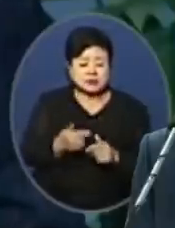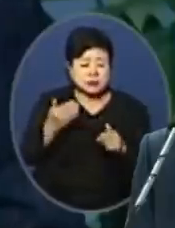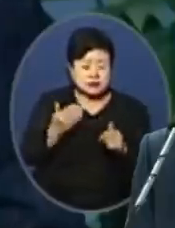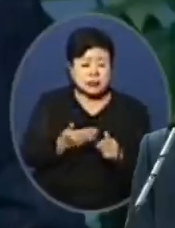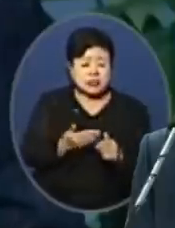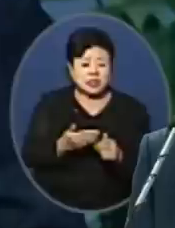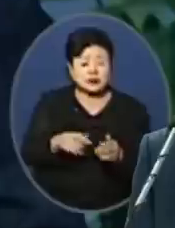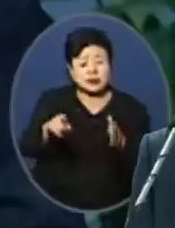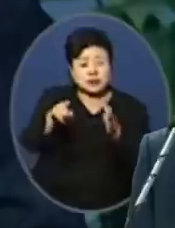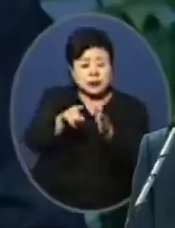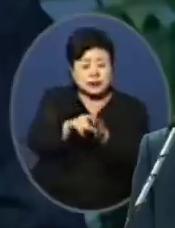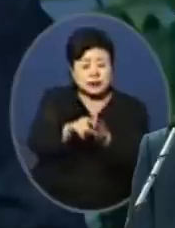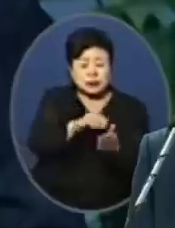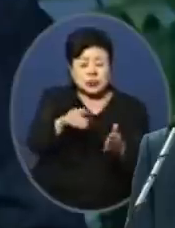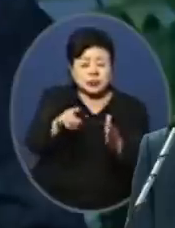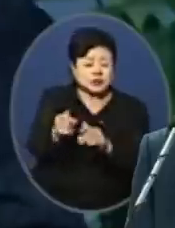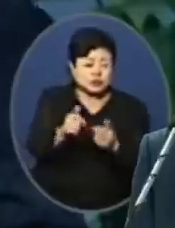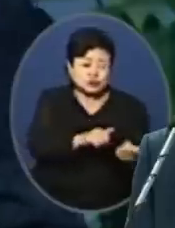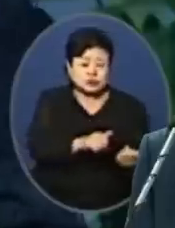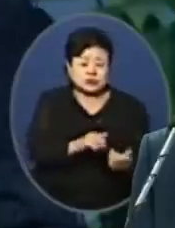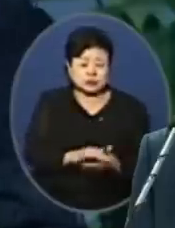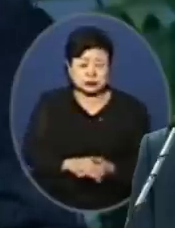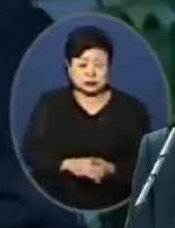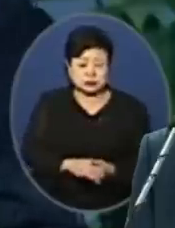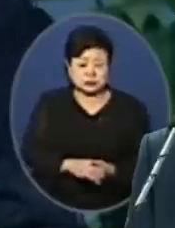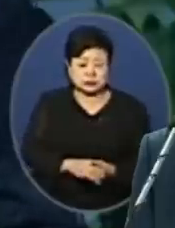예수님께서 우리를 위하여 죽으신 것은